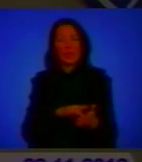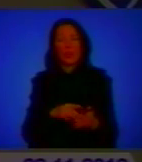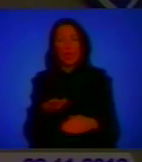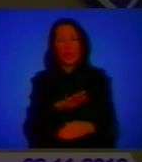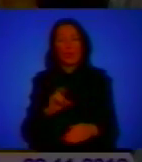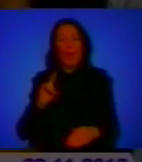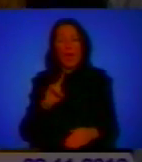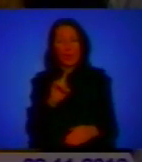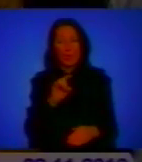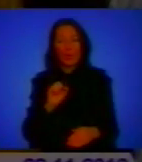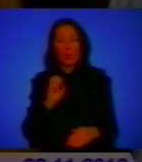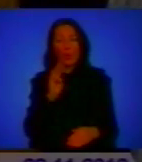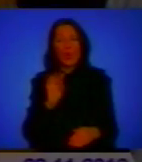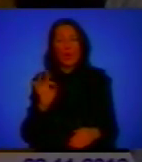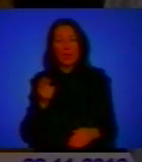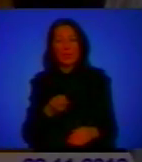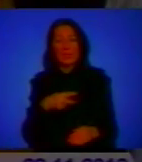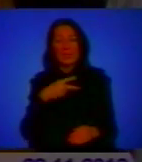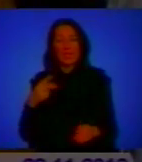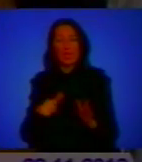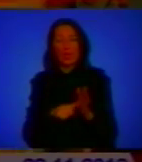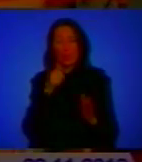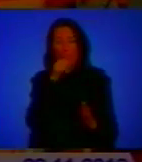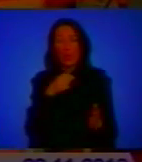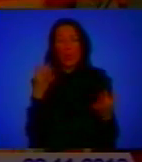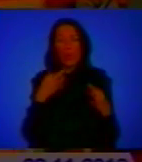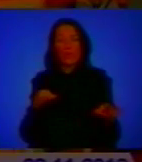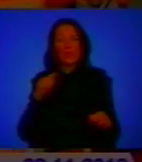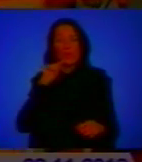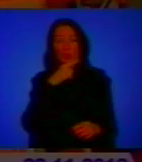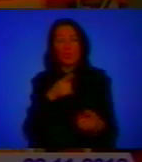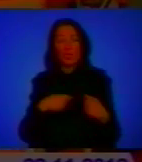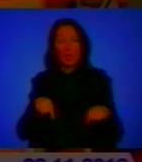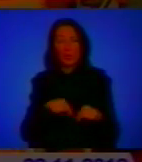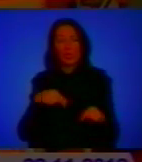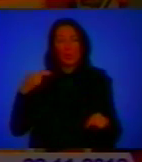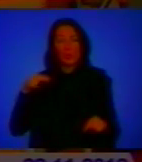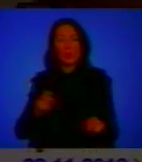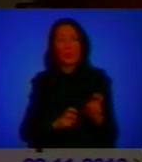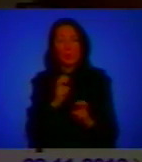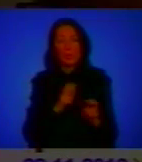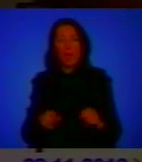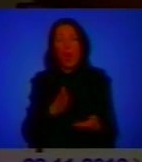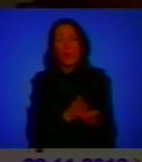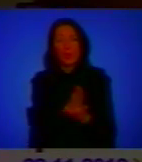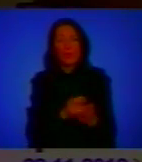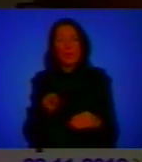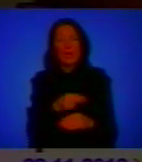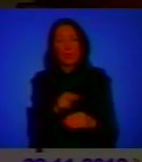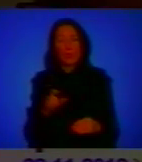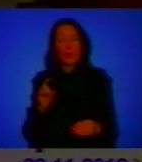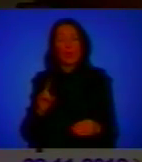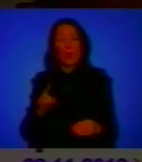у Шарджі. Та з 2006 року у вільній економічній зоні запорізькі підприємства обслуговують та ремонтують авіадвигуни